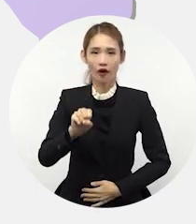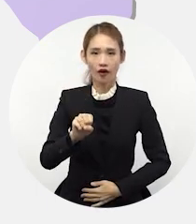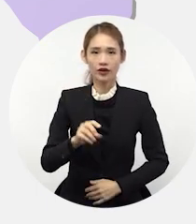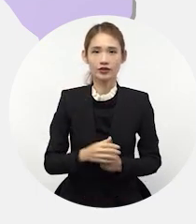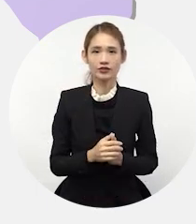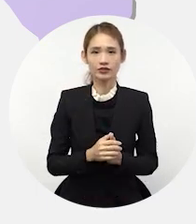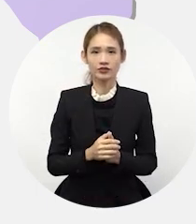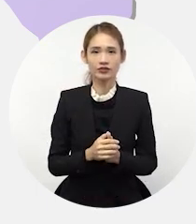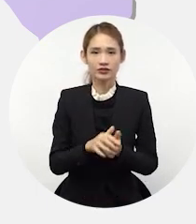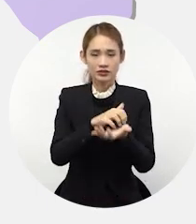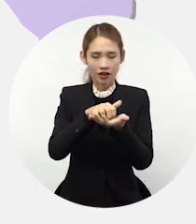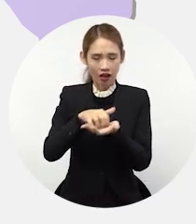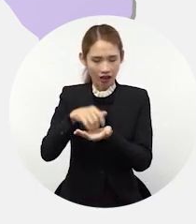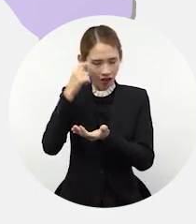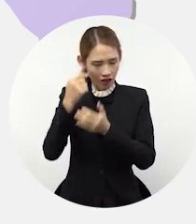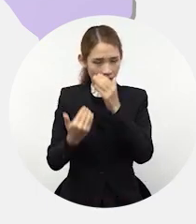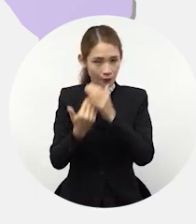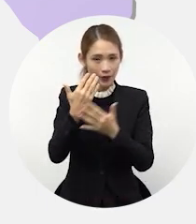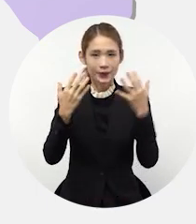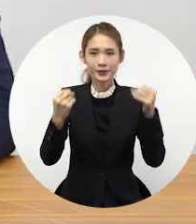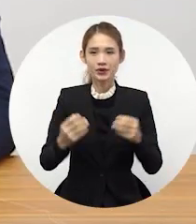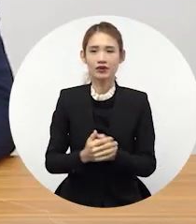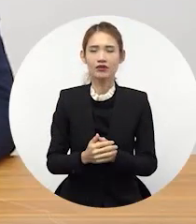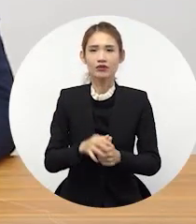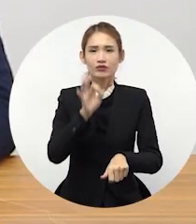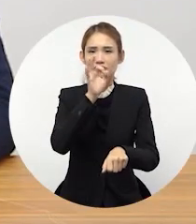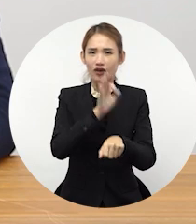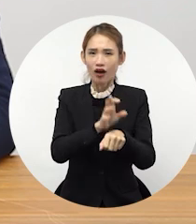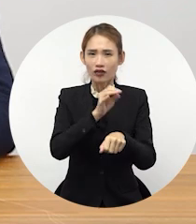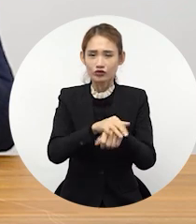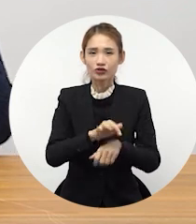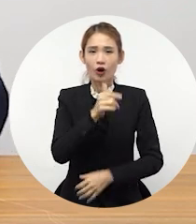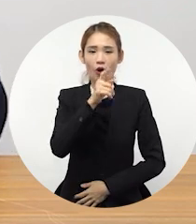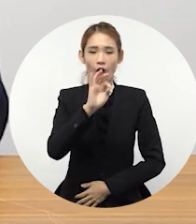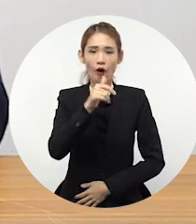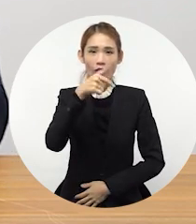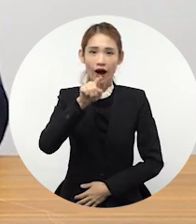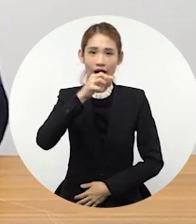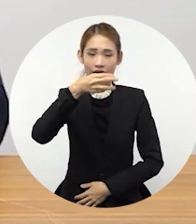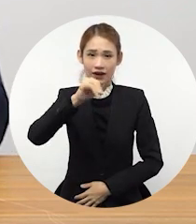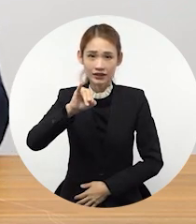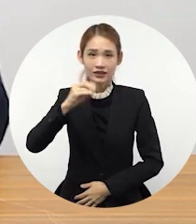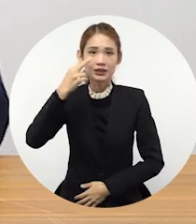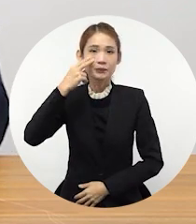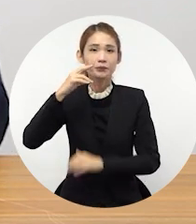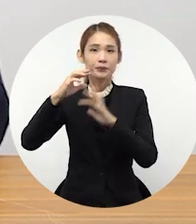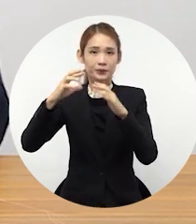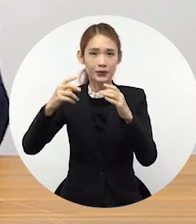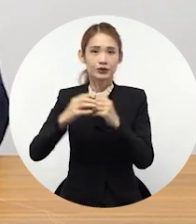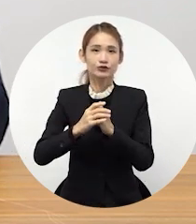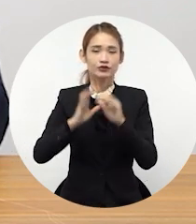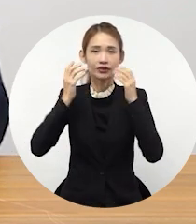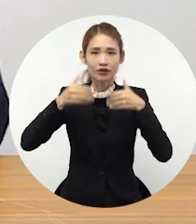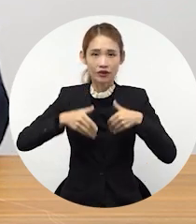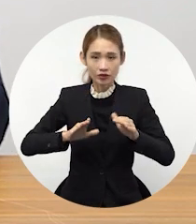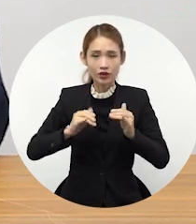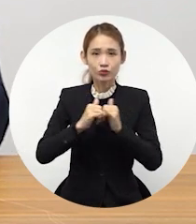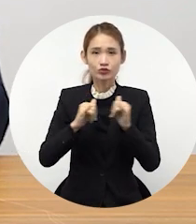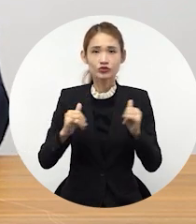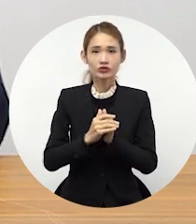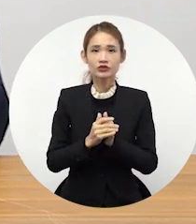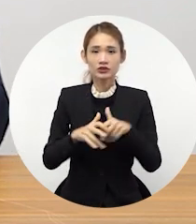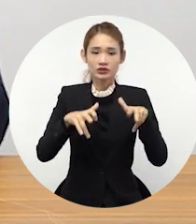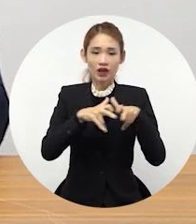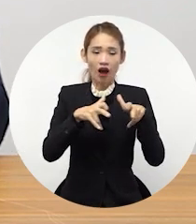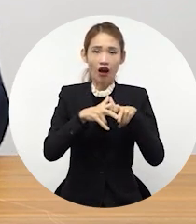장애, 이렇게 말하면 현학 씨의 유추를 넘어서는 거죠. 그러면 정말 단순하게 헝가리나 뭐 미국 이런 나라에서